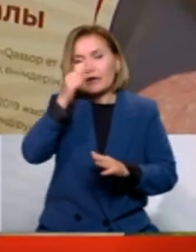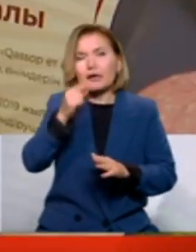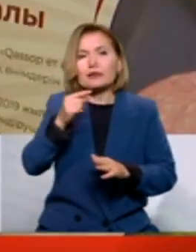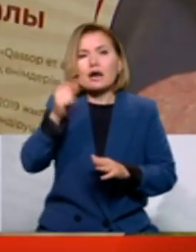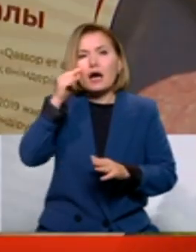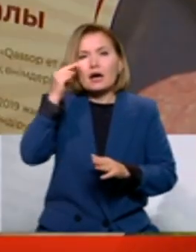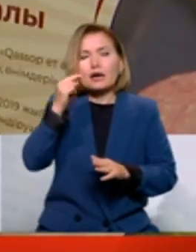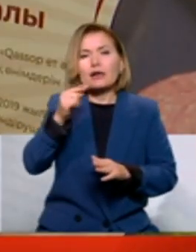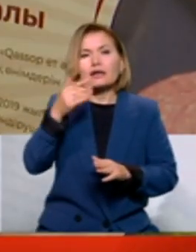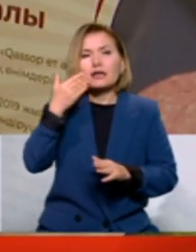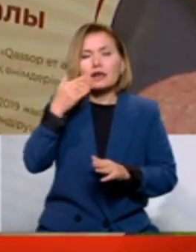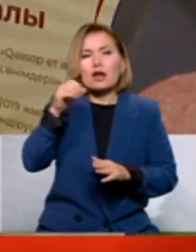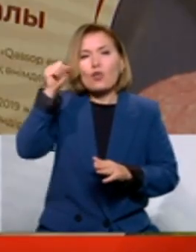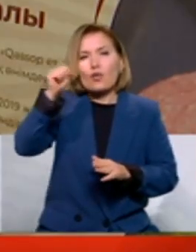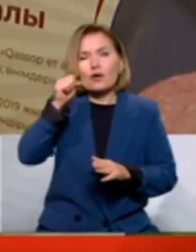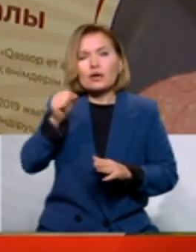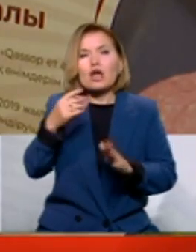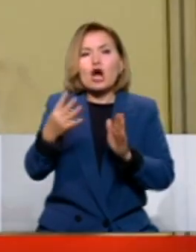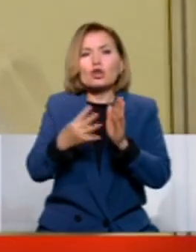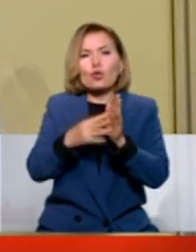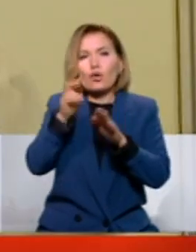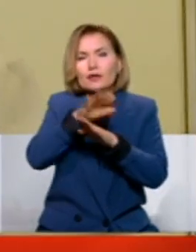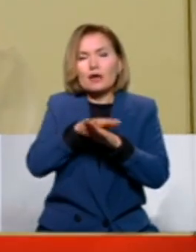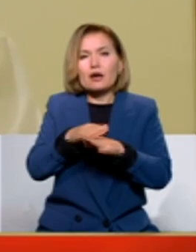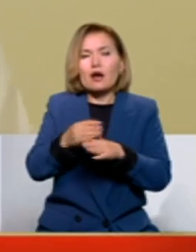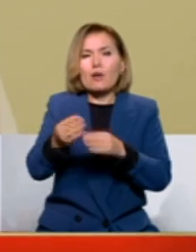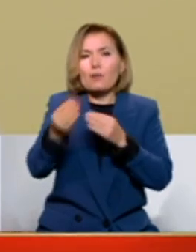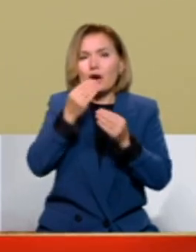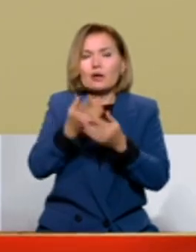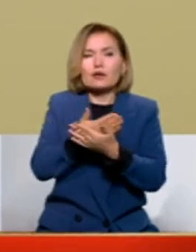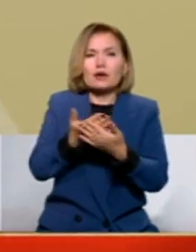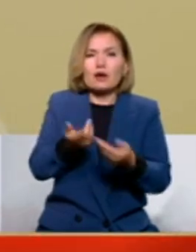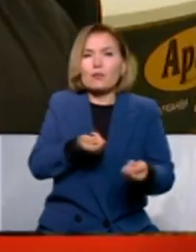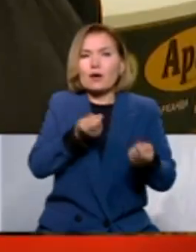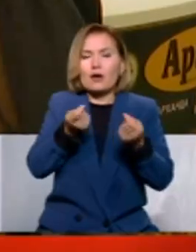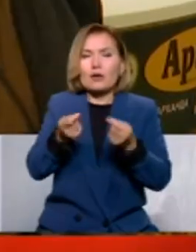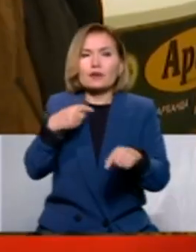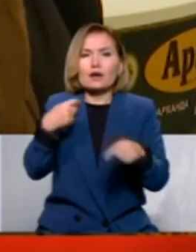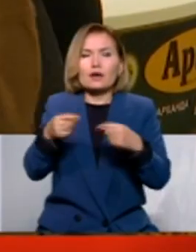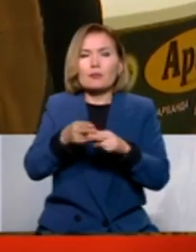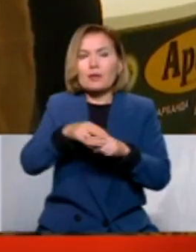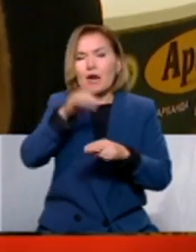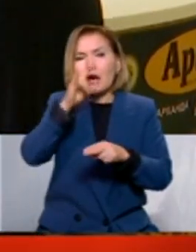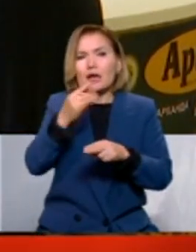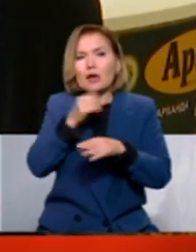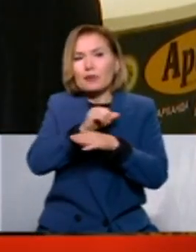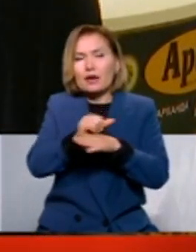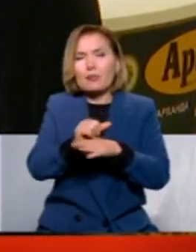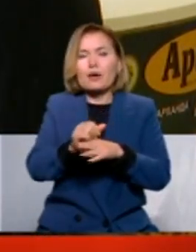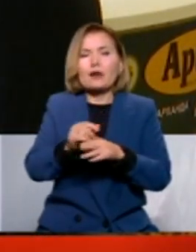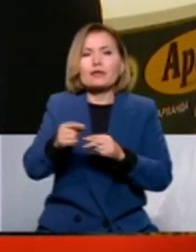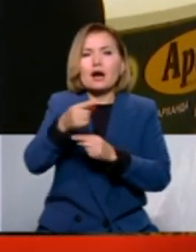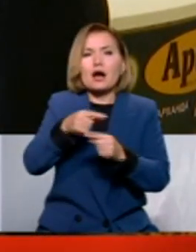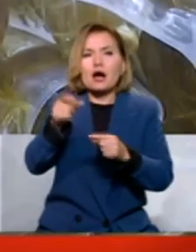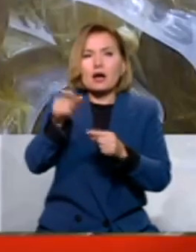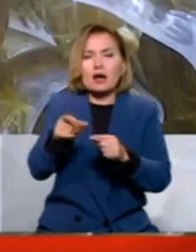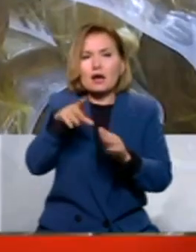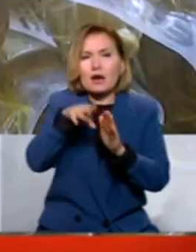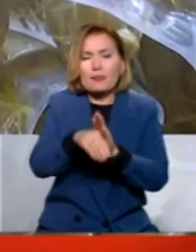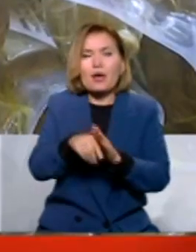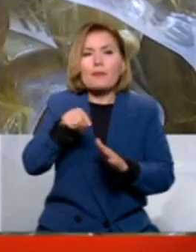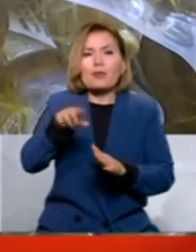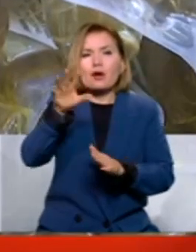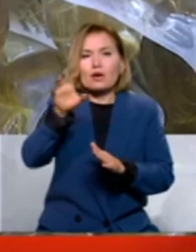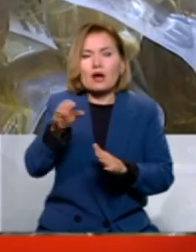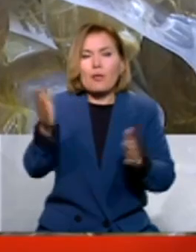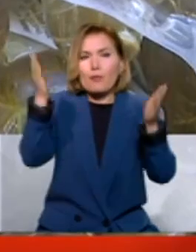Қырғызстан, Татарстан және Өзбекстан сынды 9 елдің тауар өндірушілері қатысты. Бүгінде отандық және шет елдік кәсіпкерлерді қоса алғанда 1500-нан